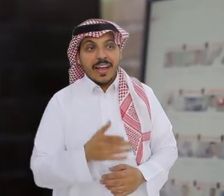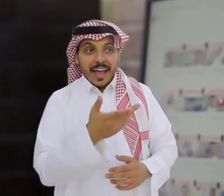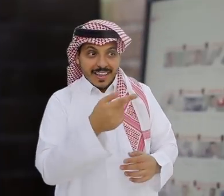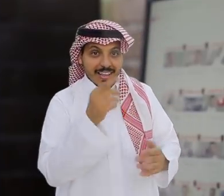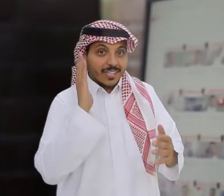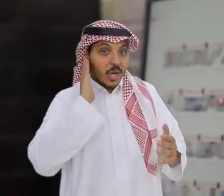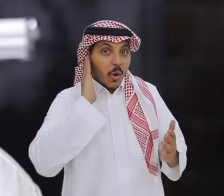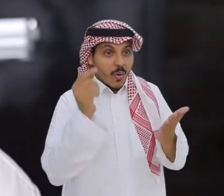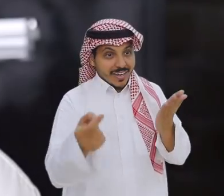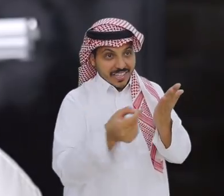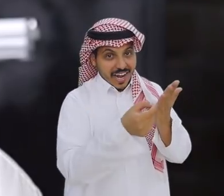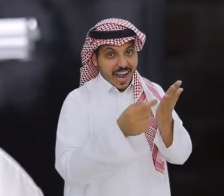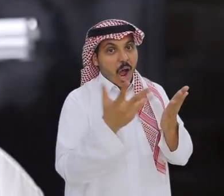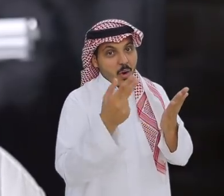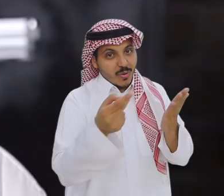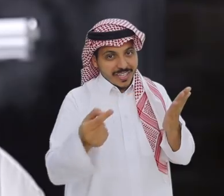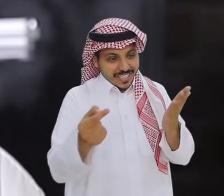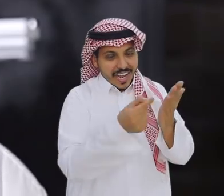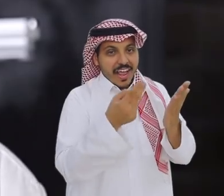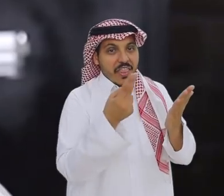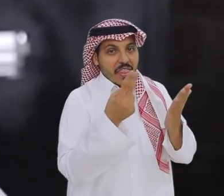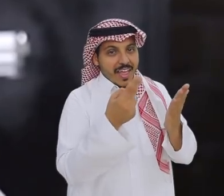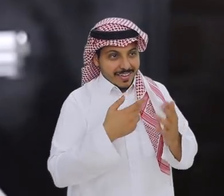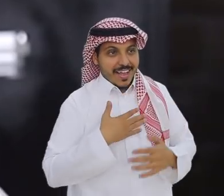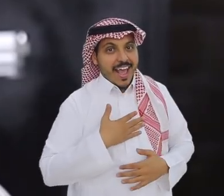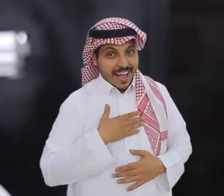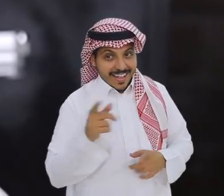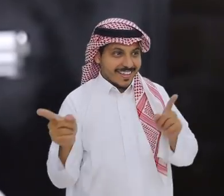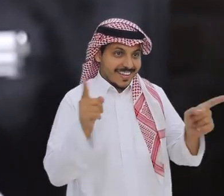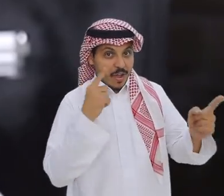الآيفون حقك ويسألوك شريحة ولا شريحتين.